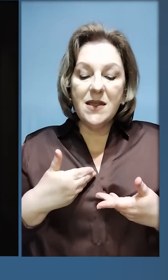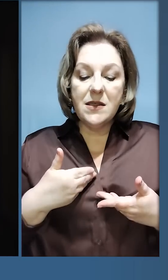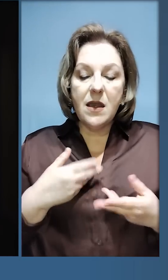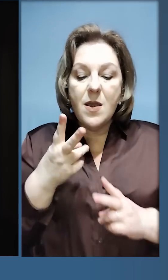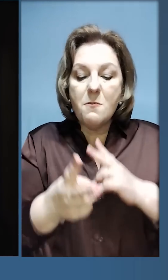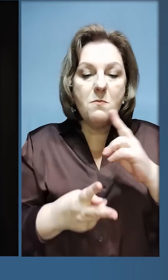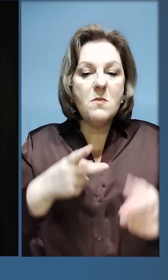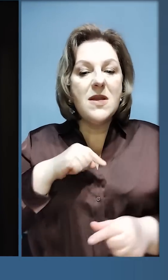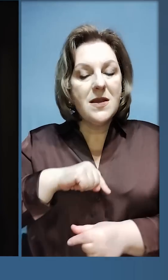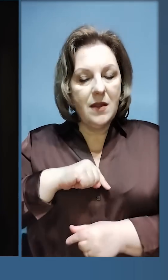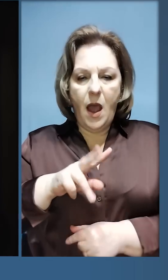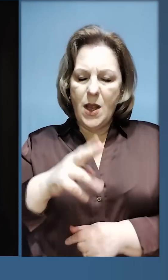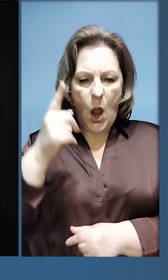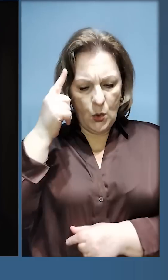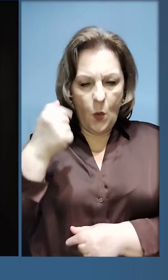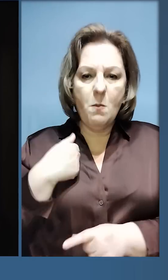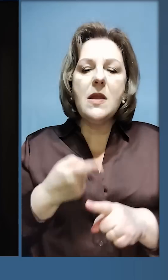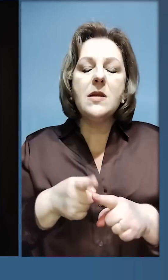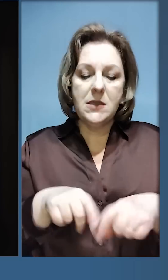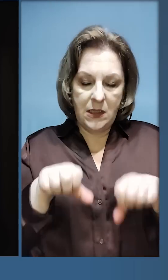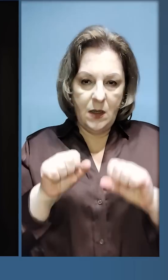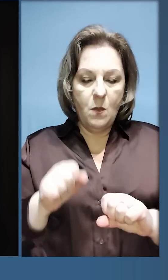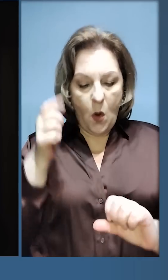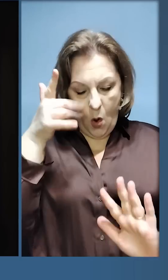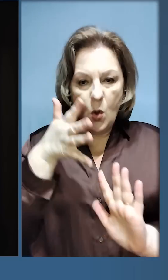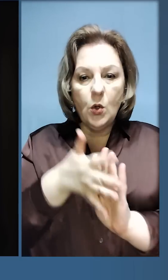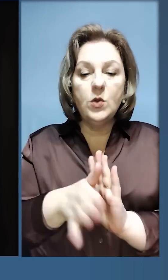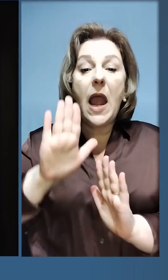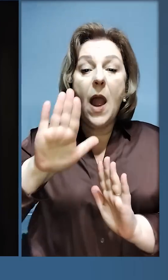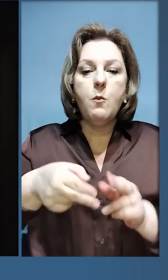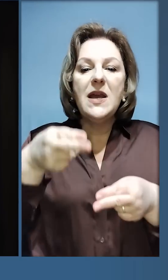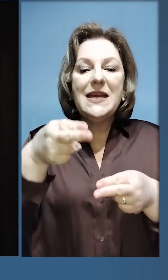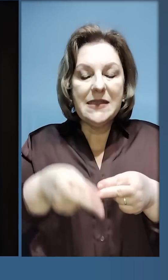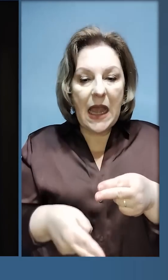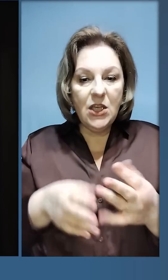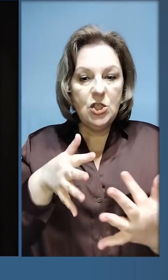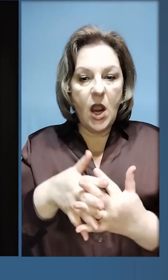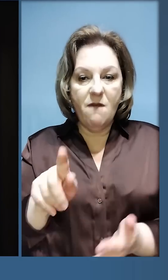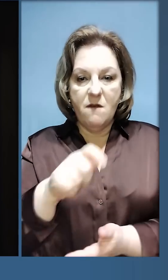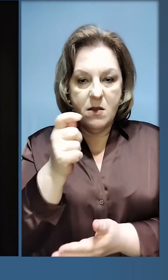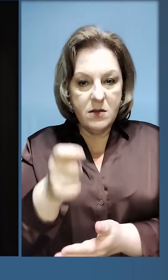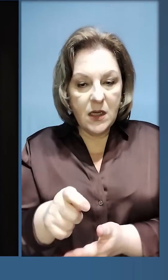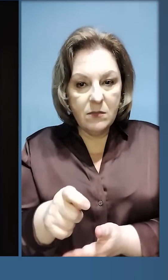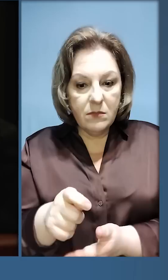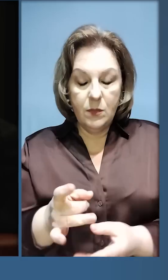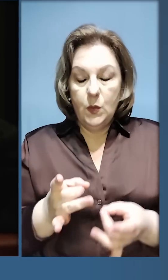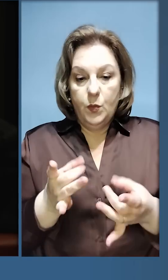війна нас міняє. Я думаю, що ми це зможемо зрозуміти і після закінчення